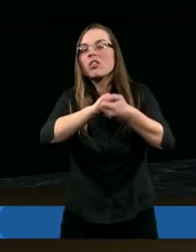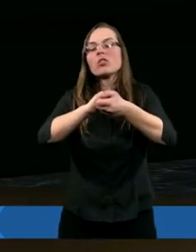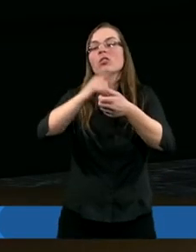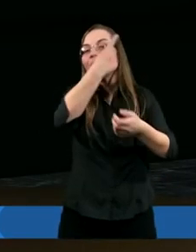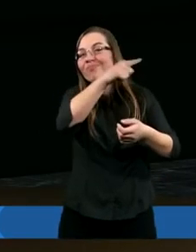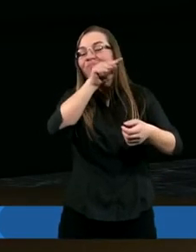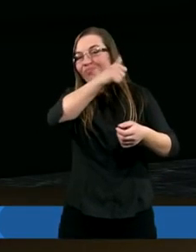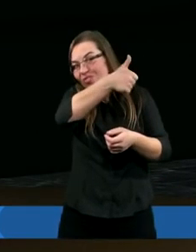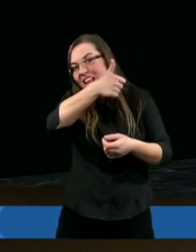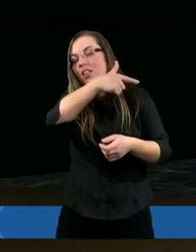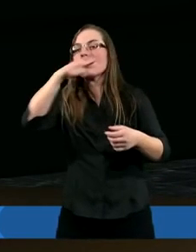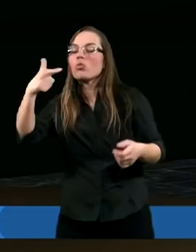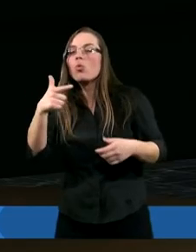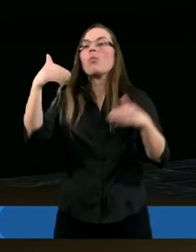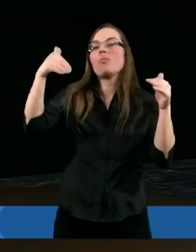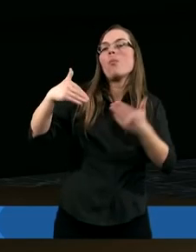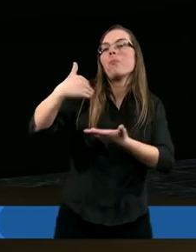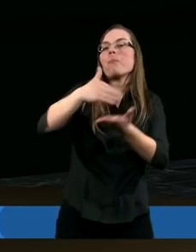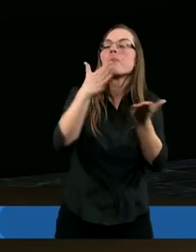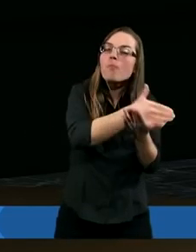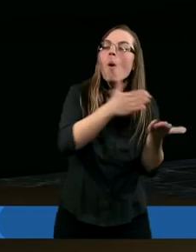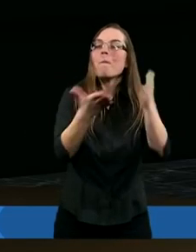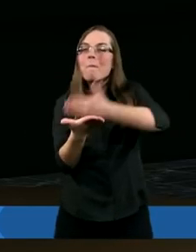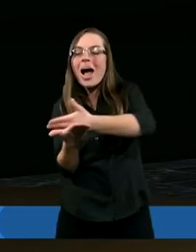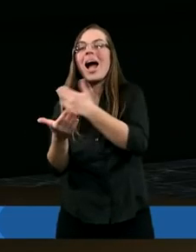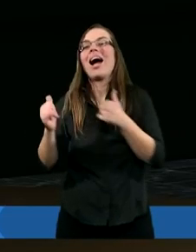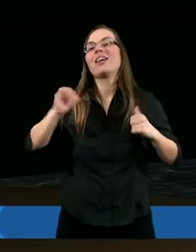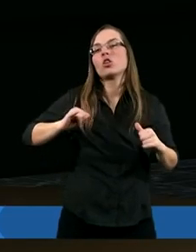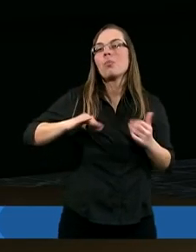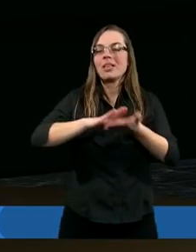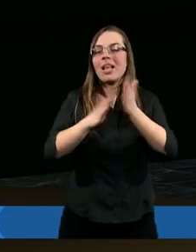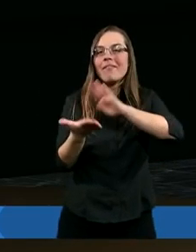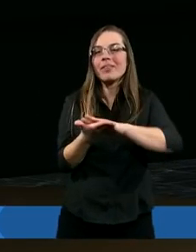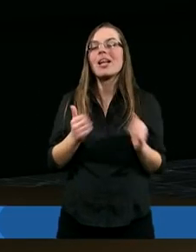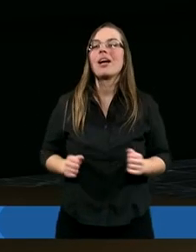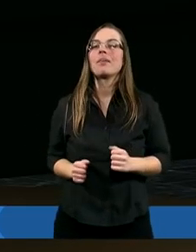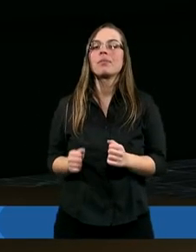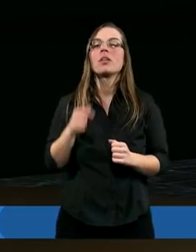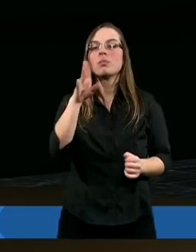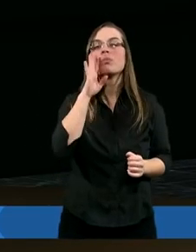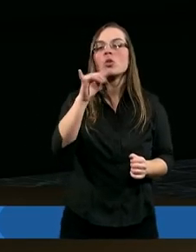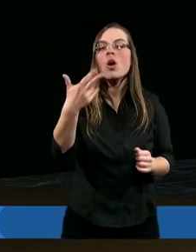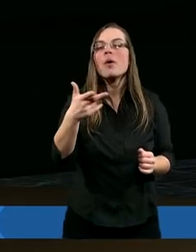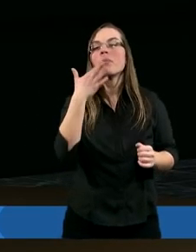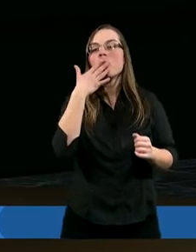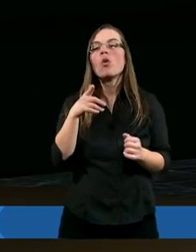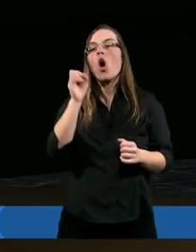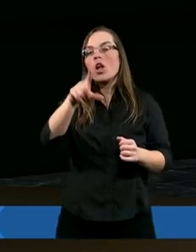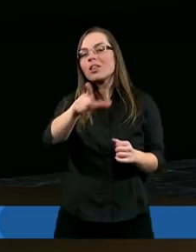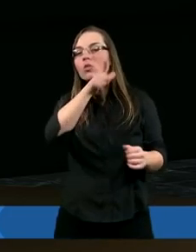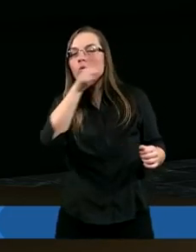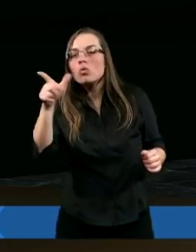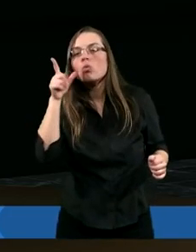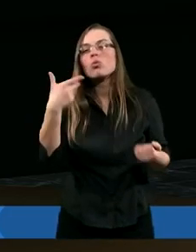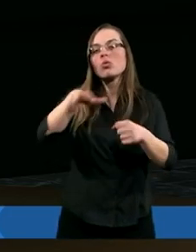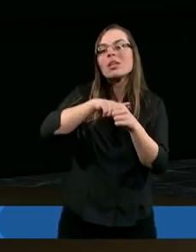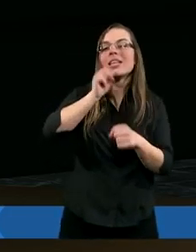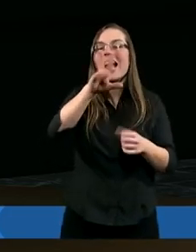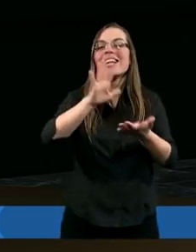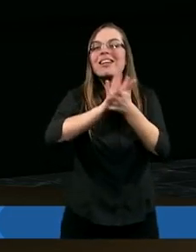jedni drugim mogli pomagać, bo tak jak to mówiłeś, Julianie, o tych ludziach,